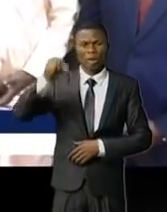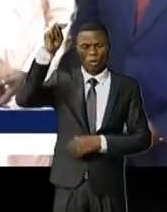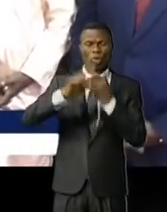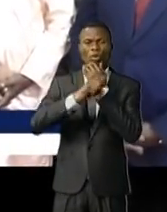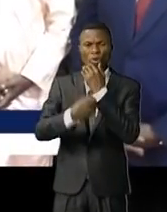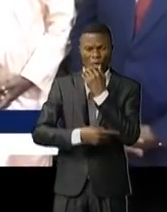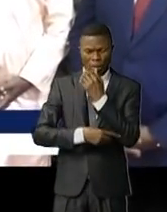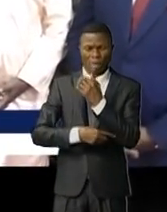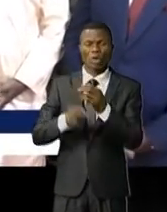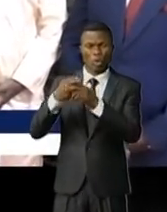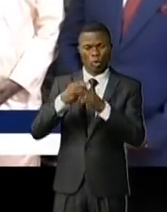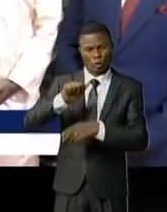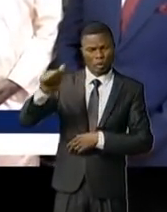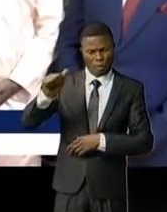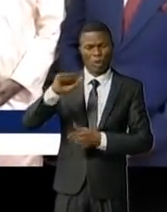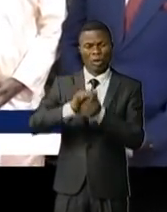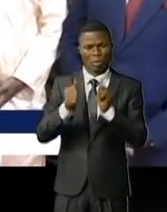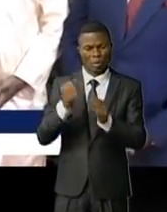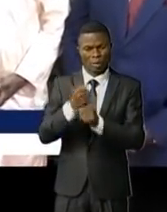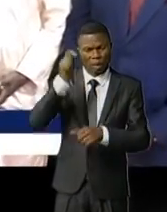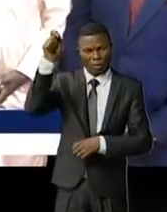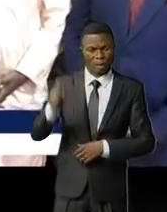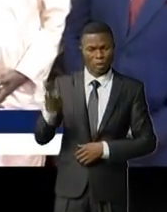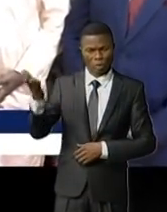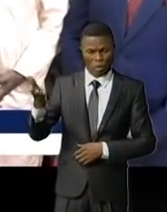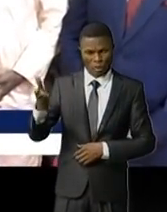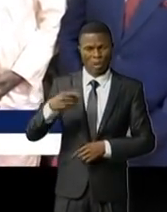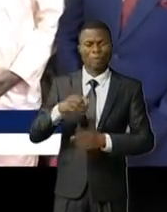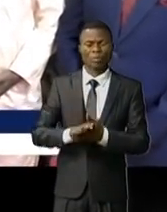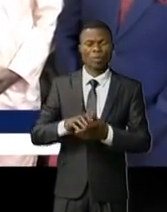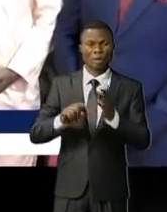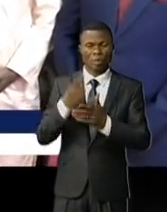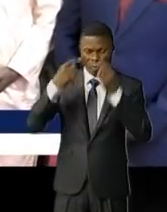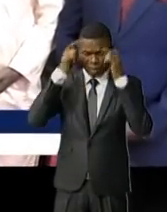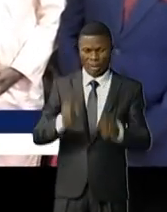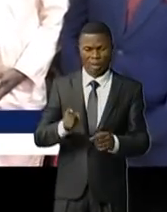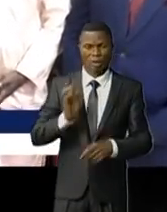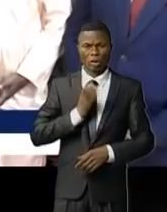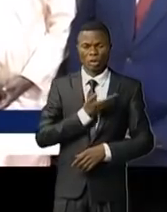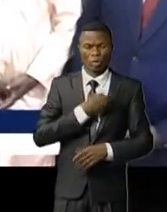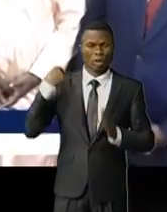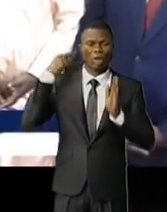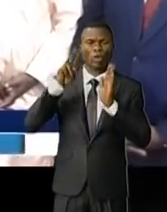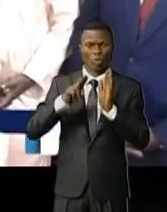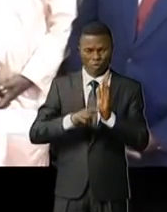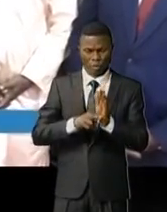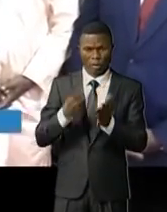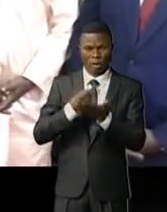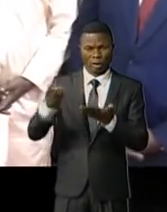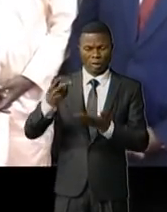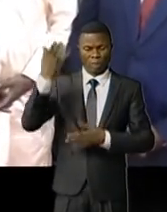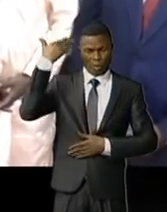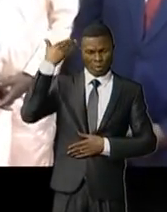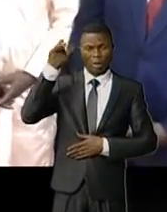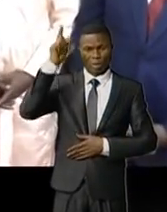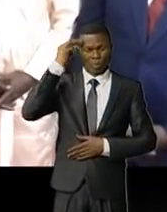Kivu pour suivre de près l'état de siège que nous avons décrété. C'est la première décision majeure de notre gouvernement. Et il y a deux semaines, le Premier